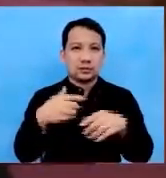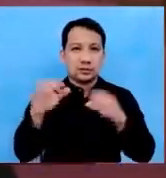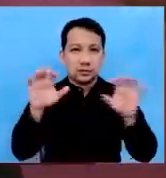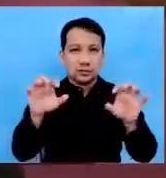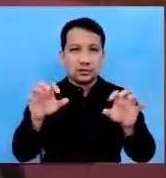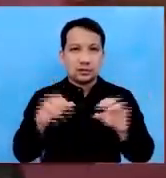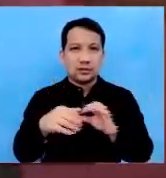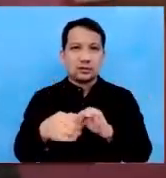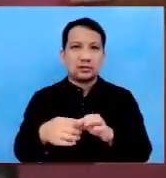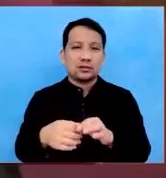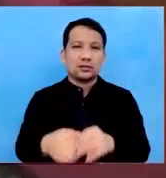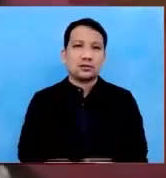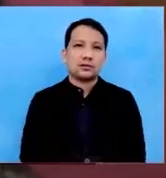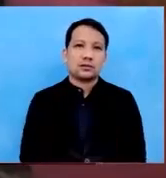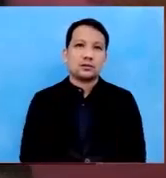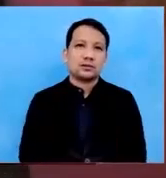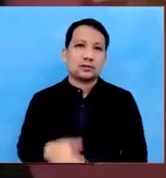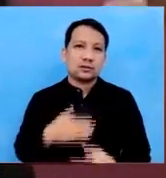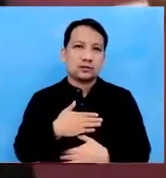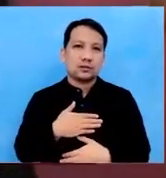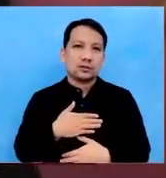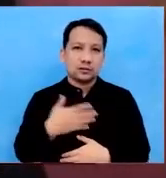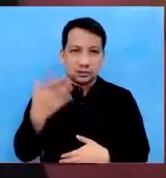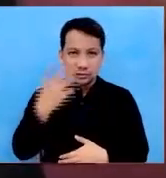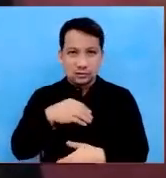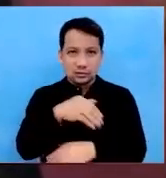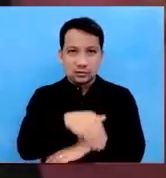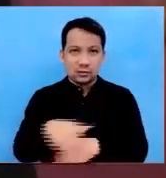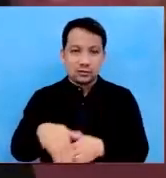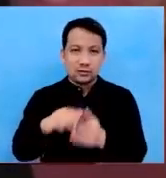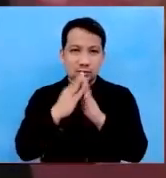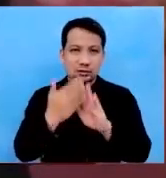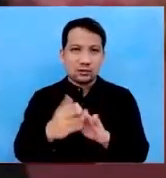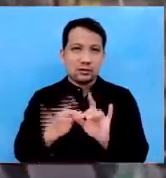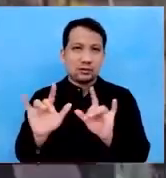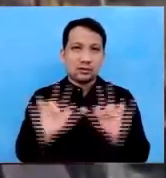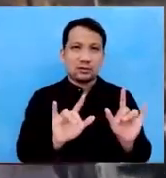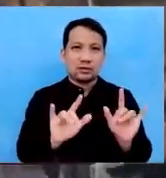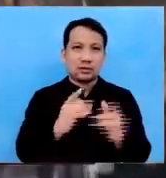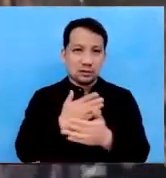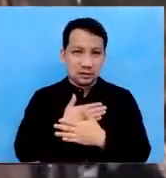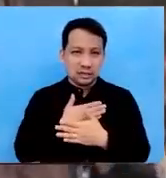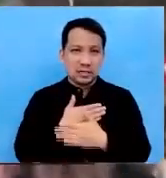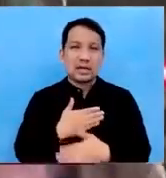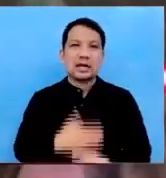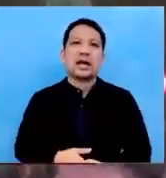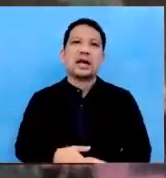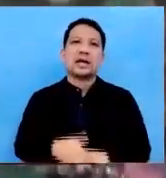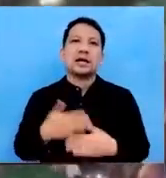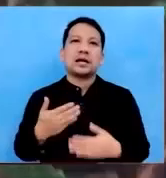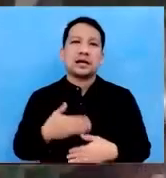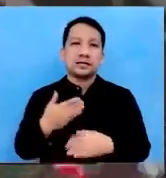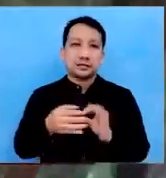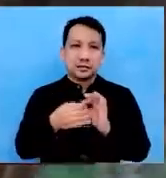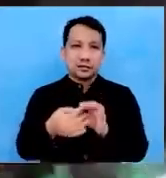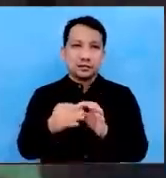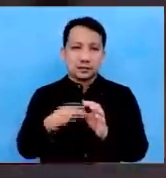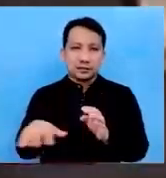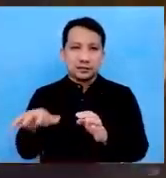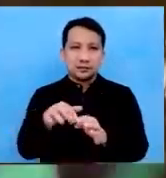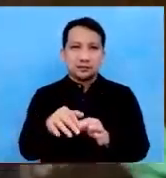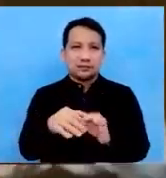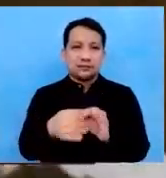times, it's beautiful night, peace, love, and happiness. Bukod sa mga yan, meron pang